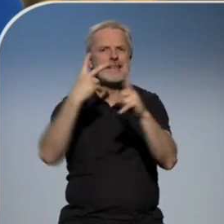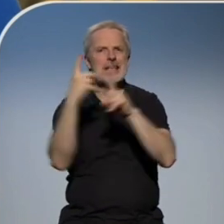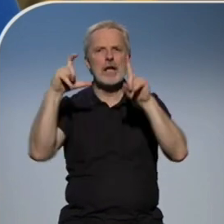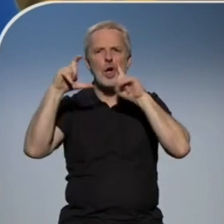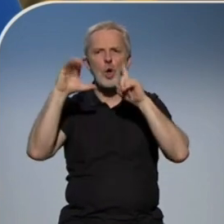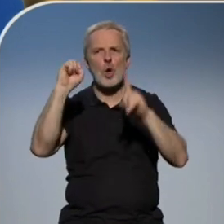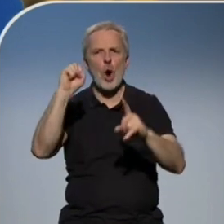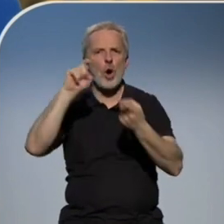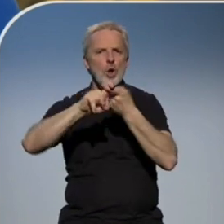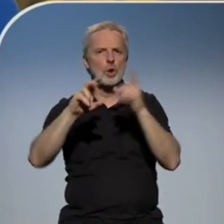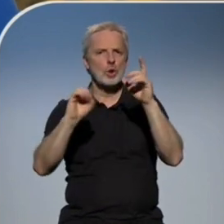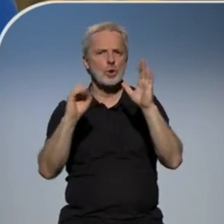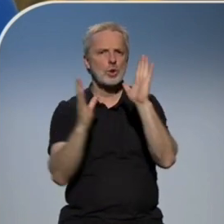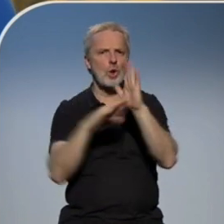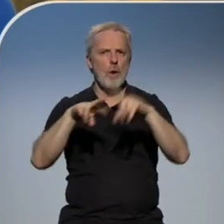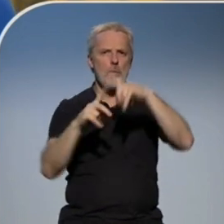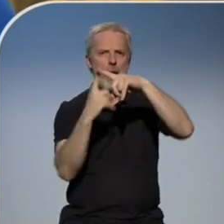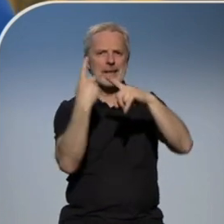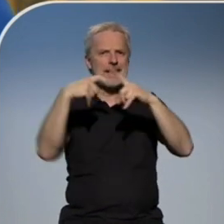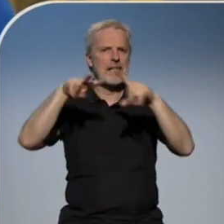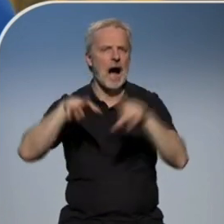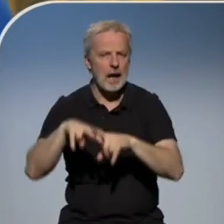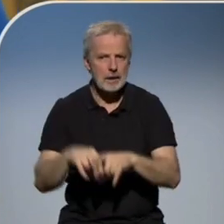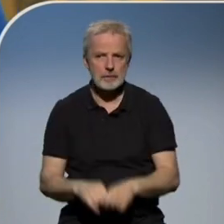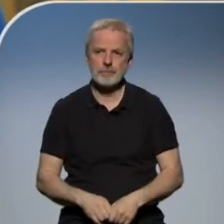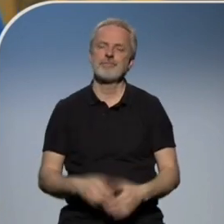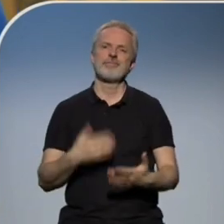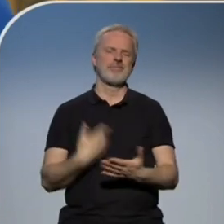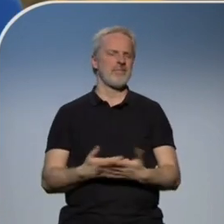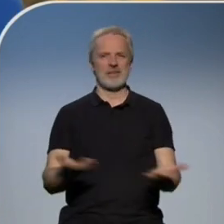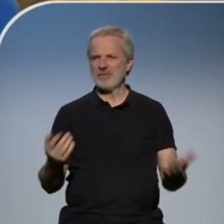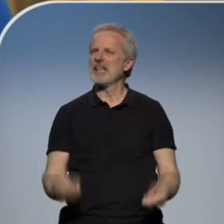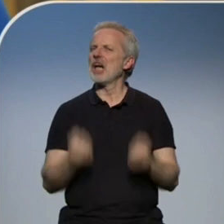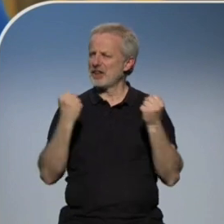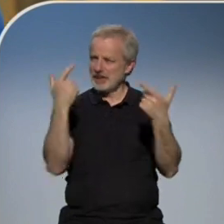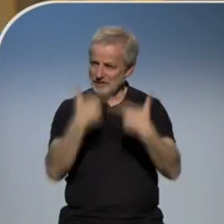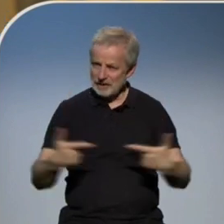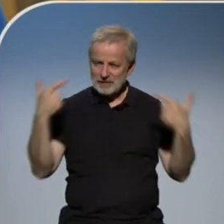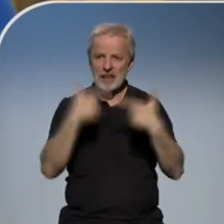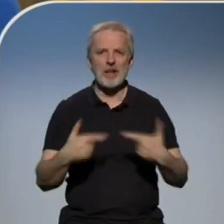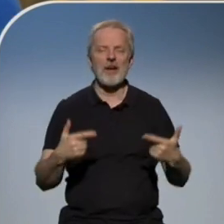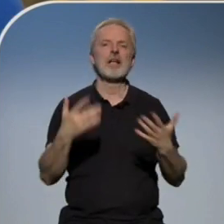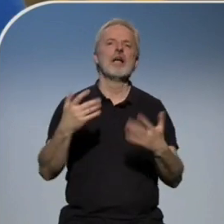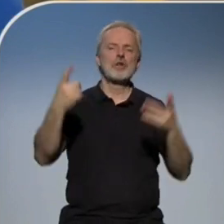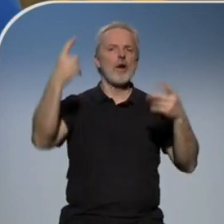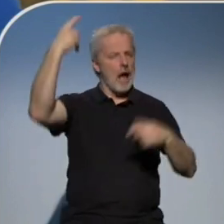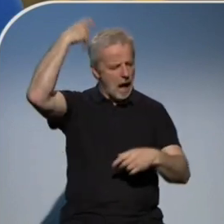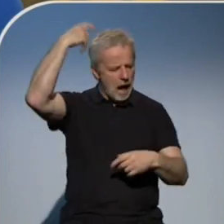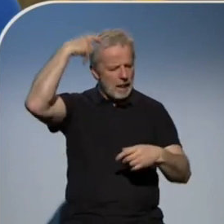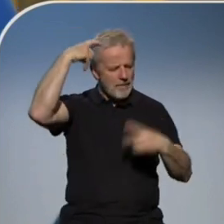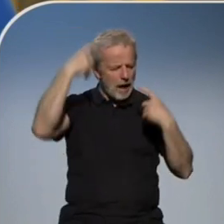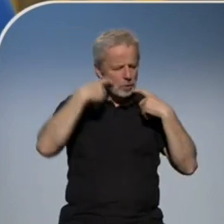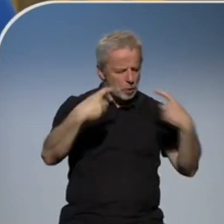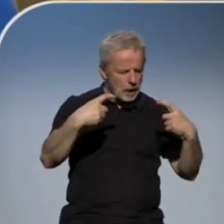Psychosomatika je takový široký pojem, ale v podstatě to je vliv toho, co žijeme a co se nám odehrává v hlavě na naše tělo, ať už na naše nemoci nebo na nějakou svalovou